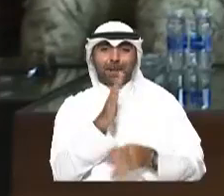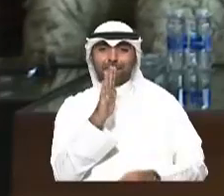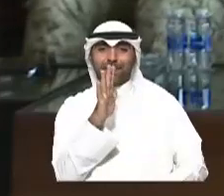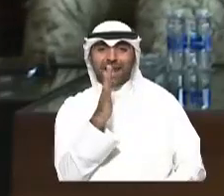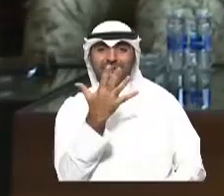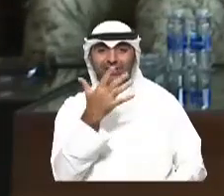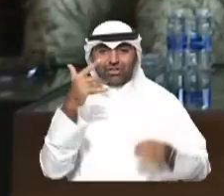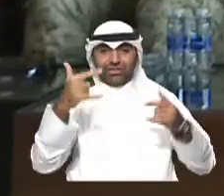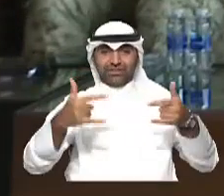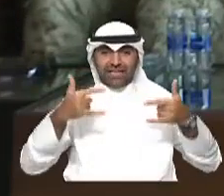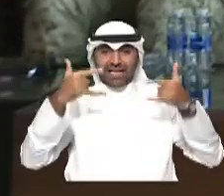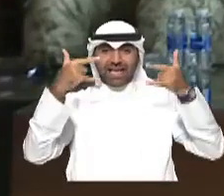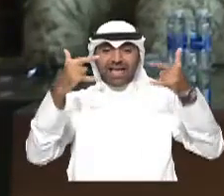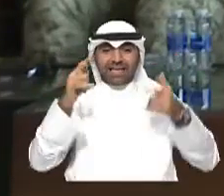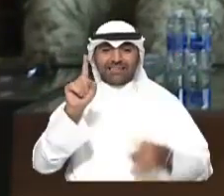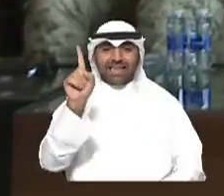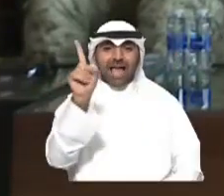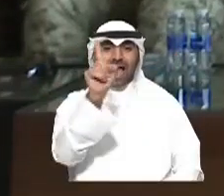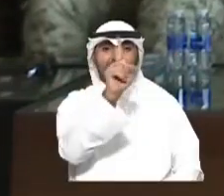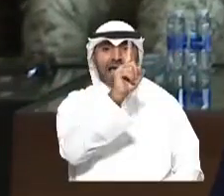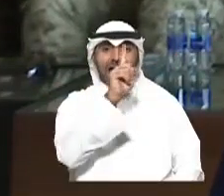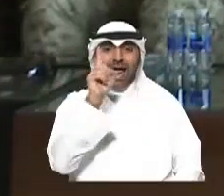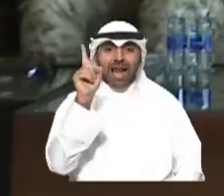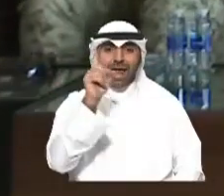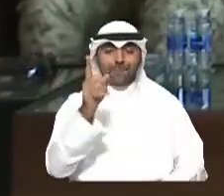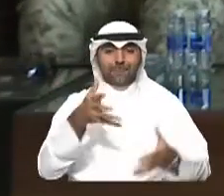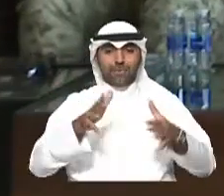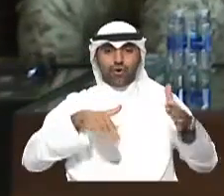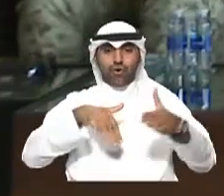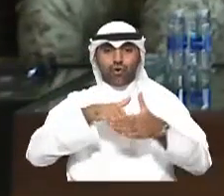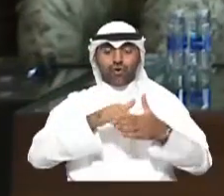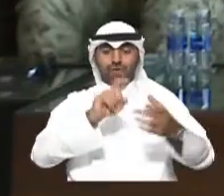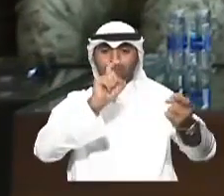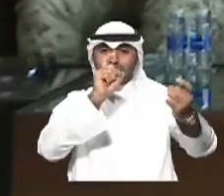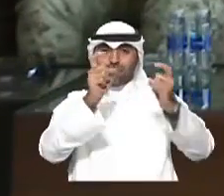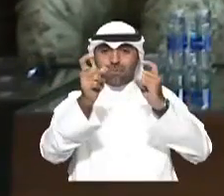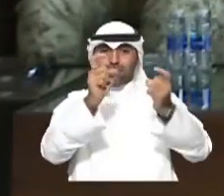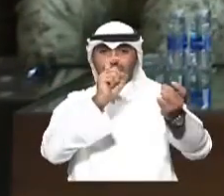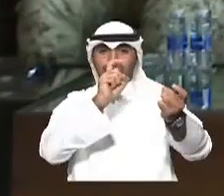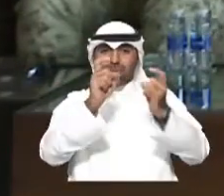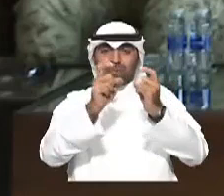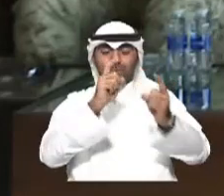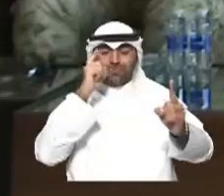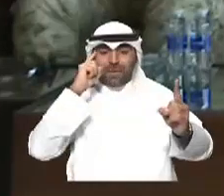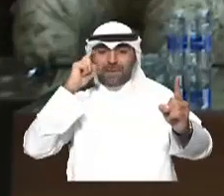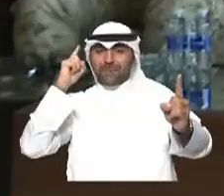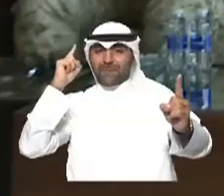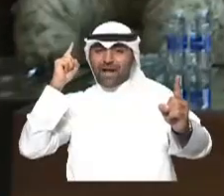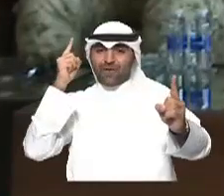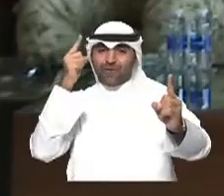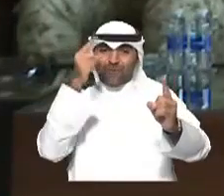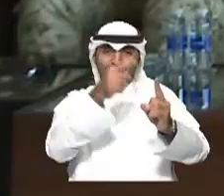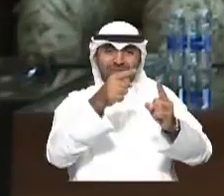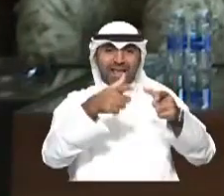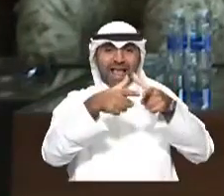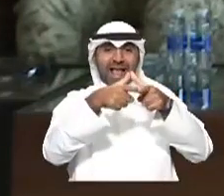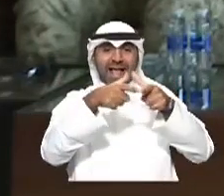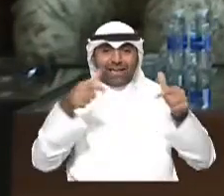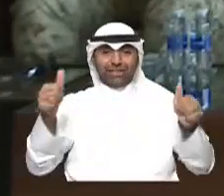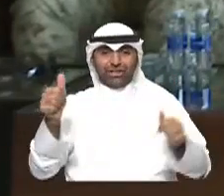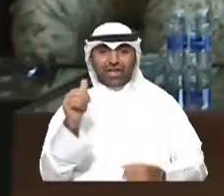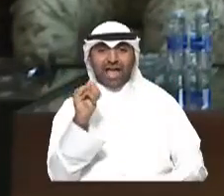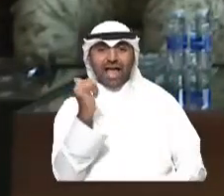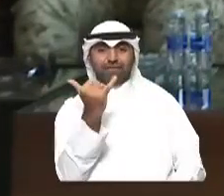قوة القوة الجوية التي أمانة سخرت جميع طائراتها في